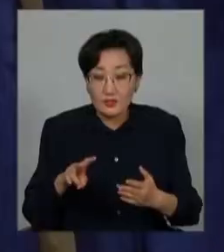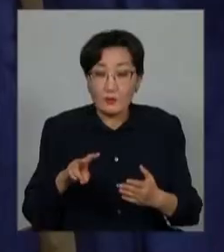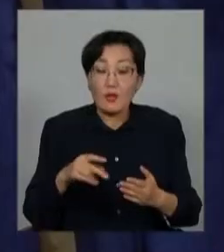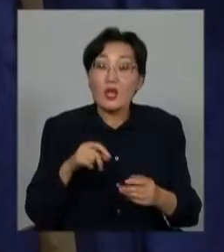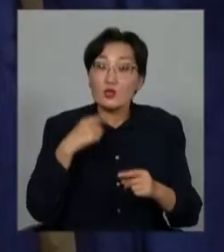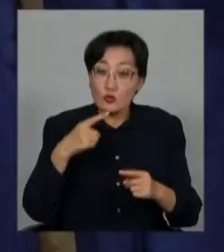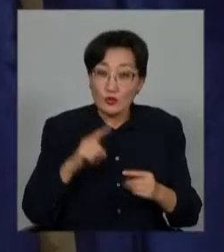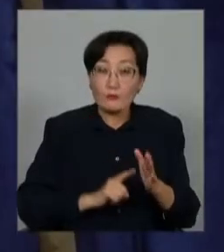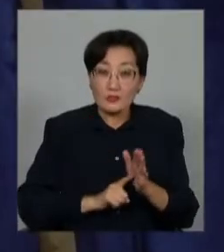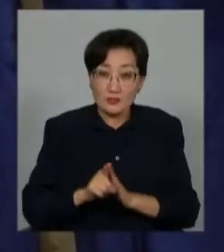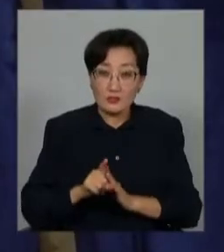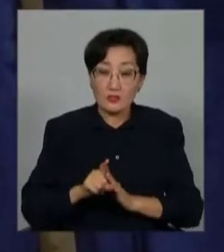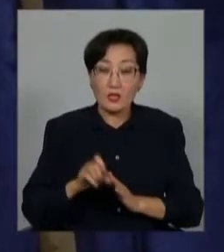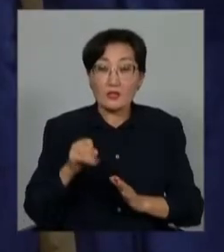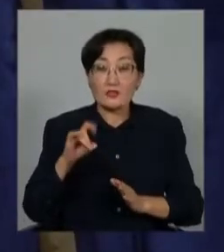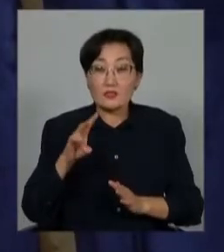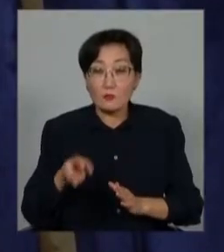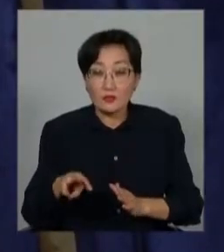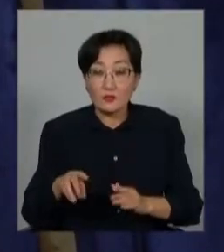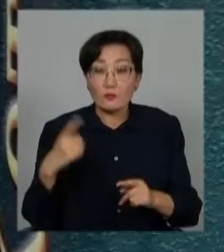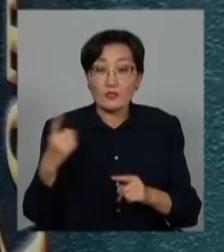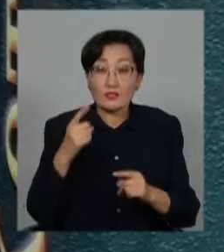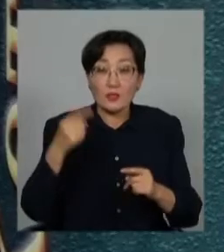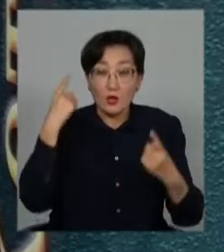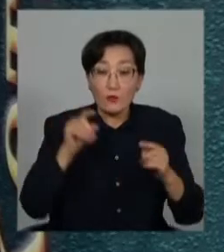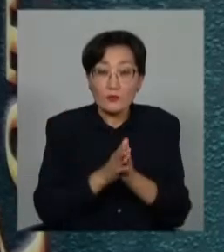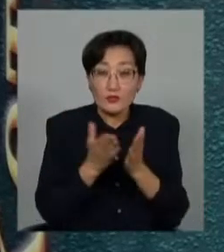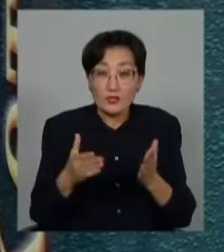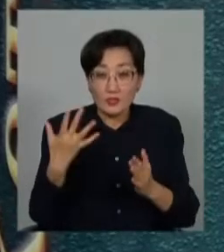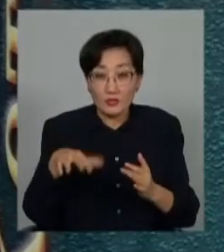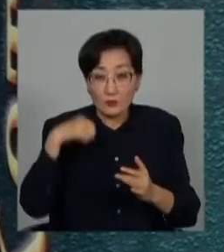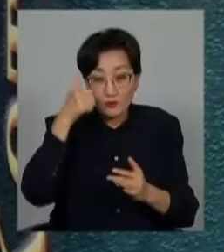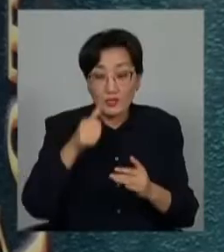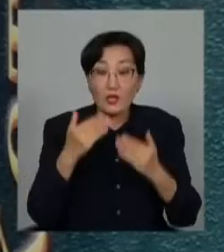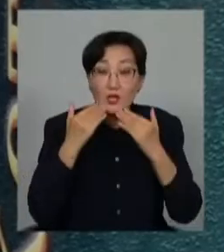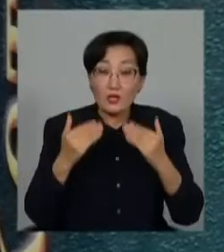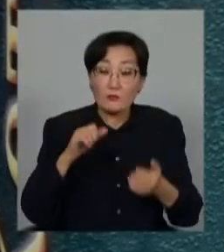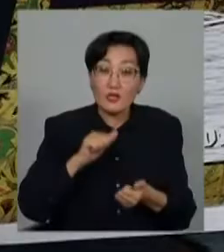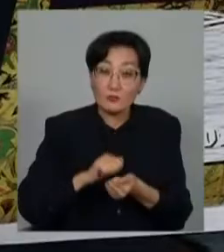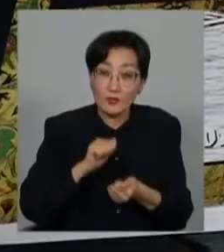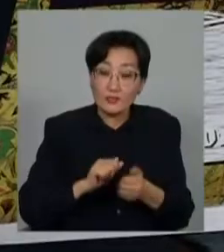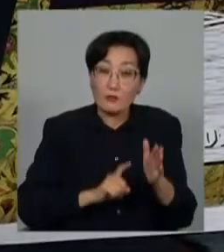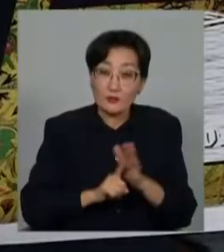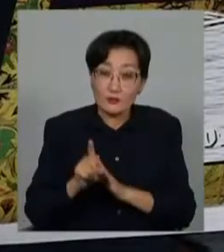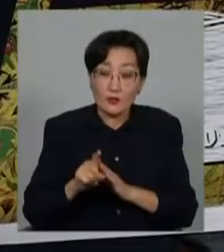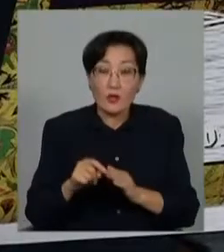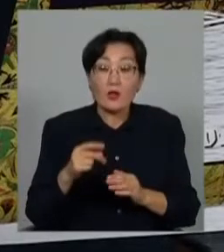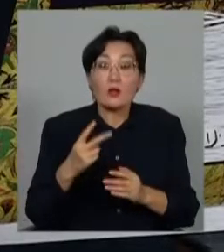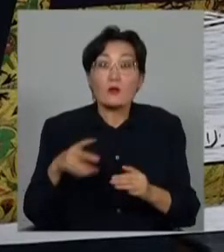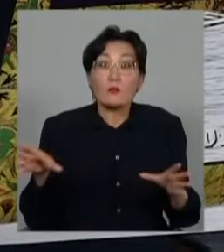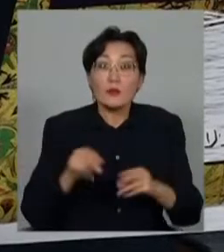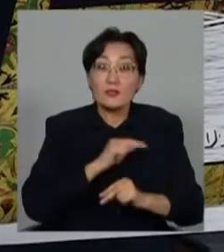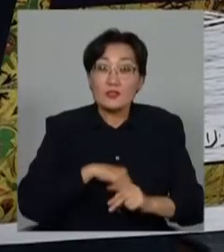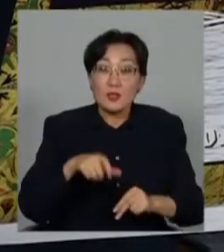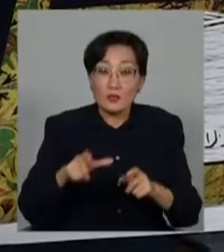тұратын. Сайын Мұратбековтің алғашқы шығармалары 50-ші жылдардың аяғында жариялана бастаған. Көзін көрген